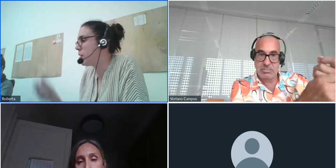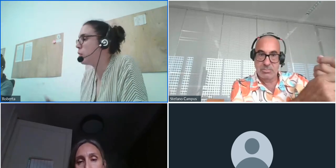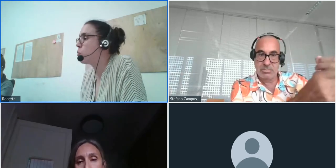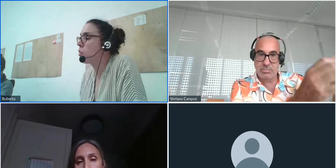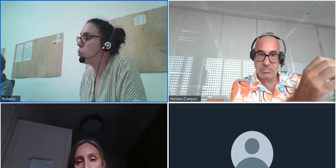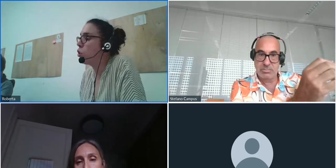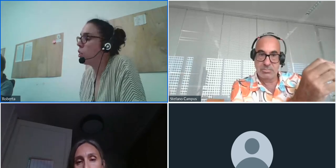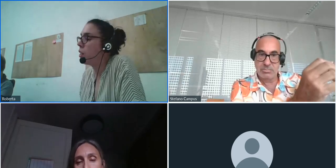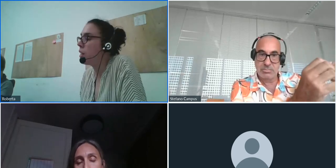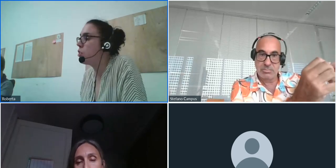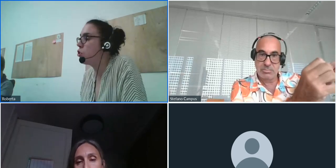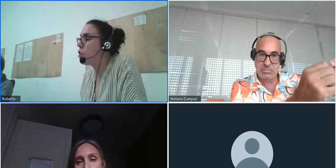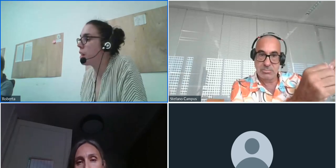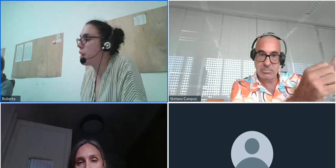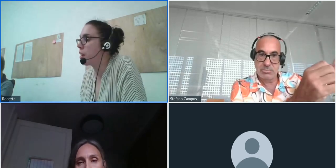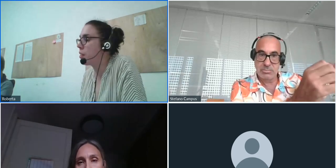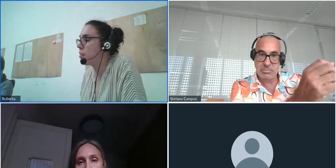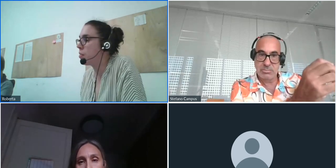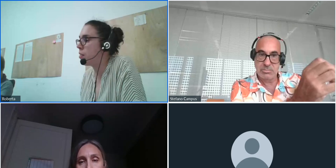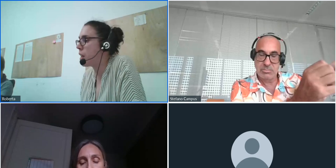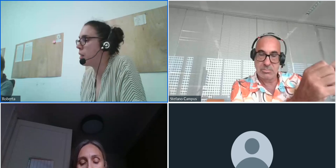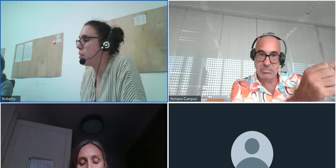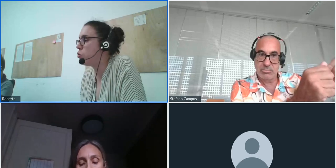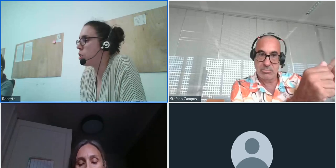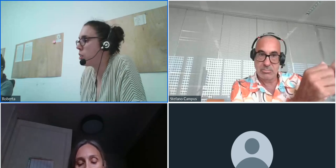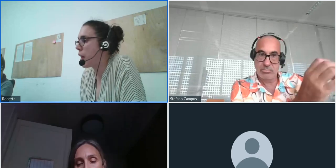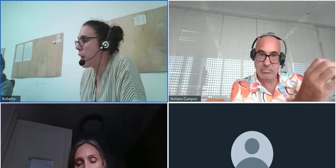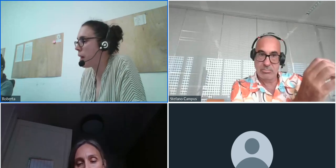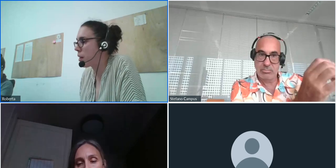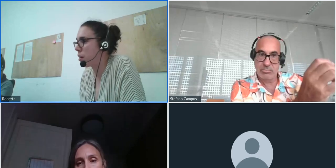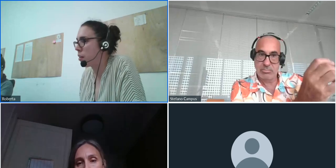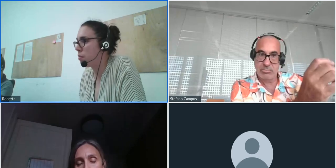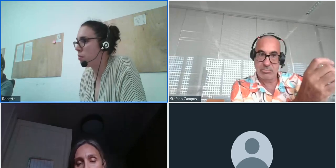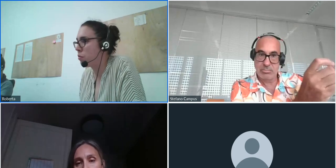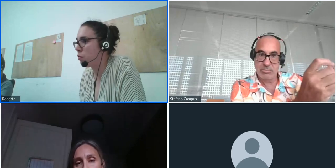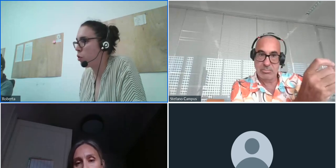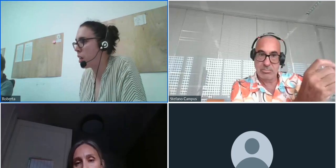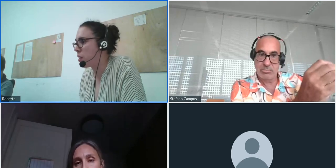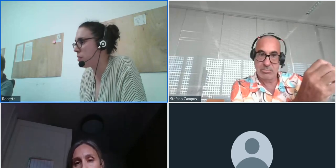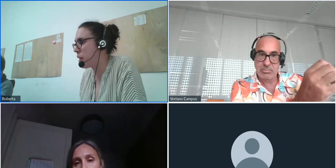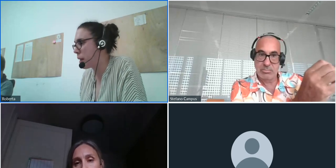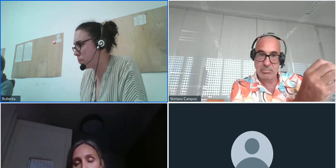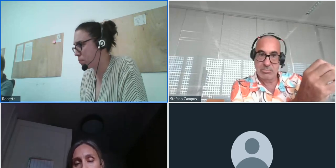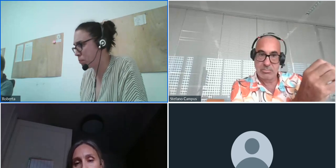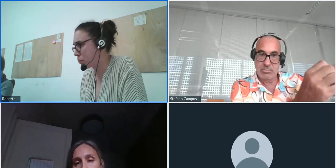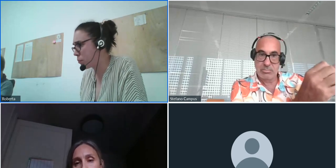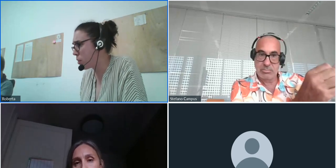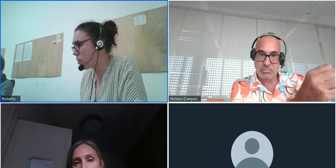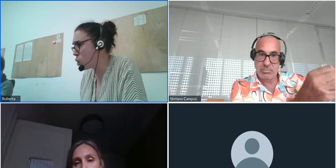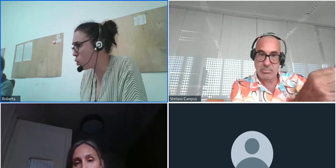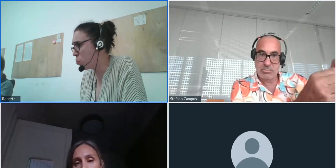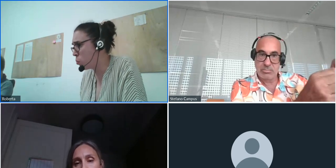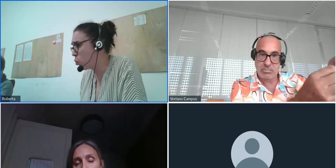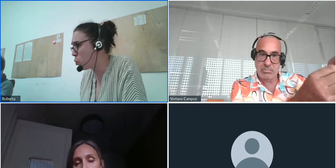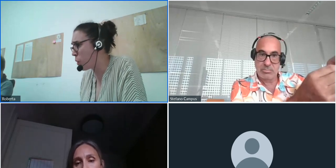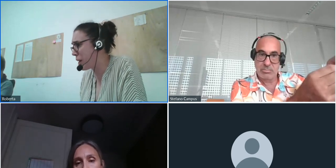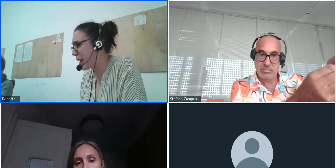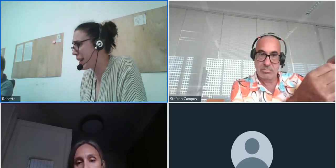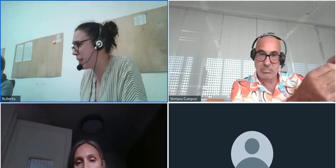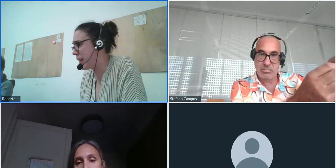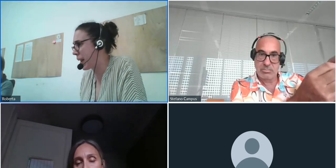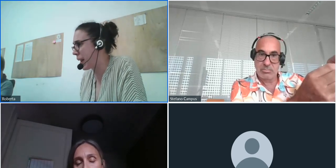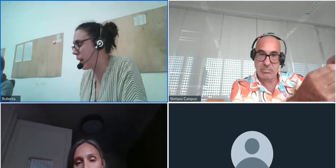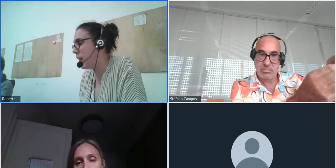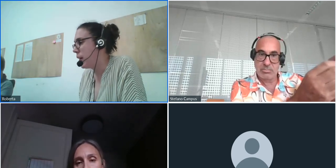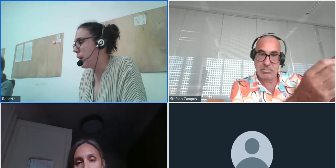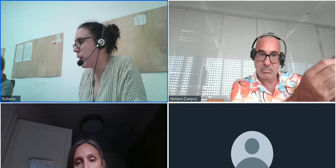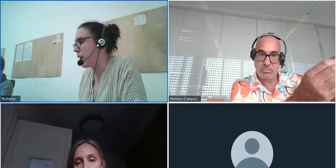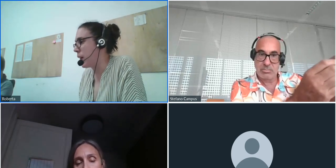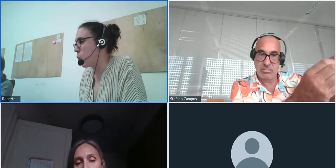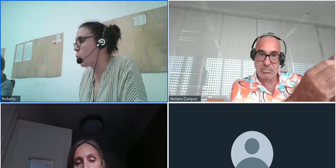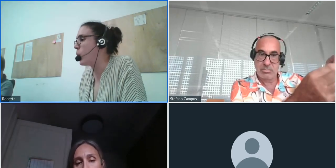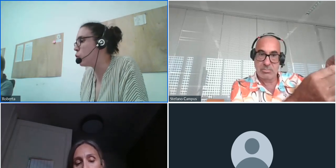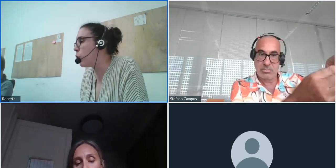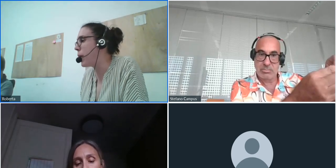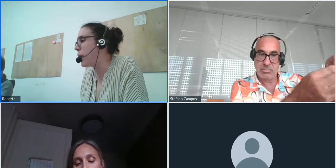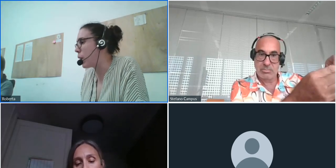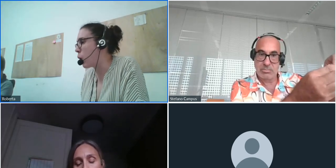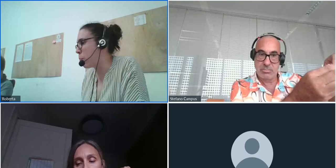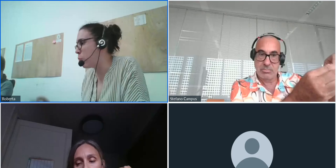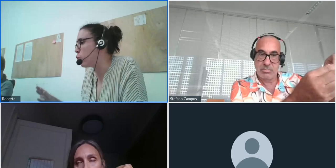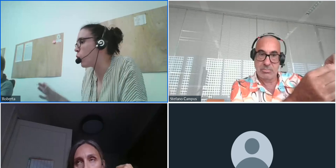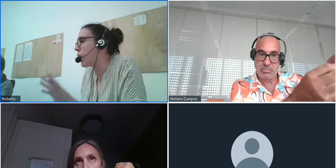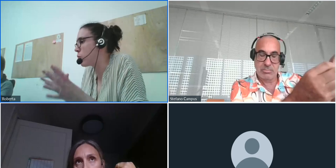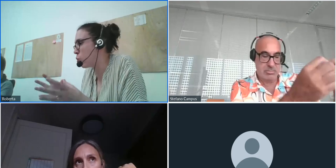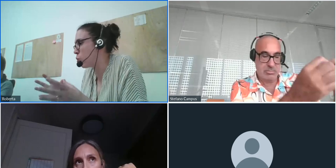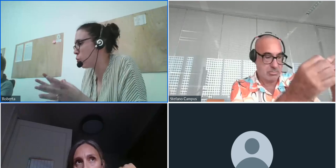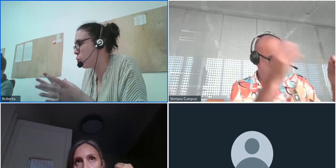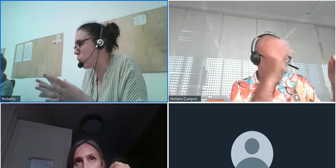una situazione del genere, se GTER volesse comunque rendere